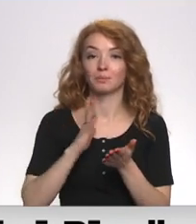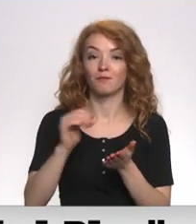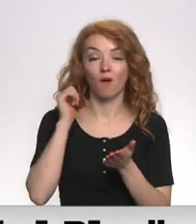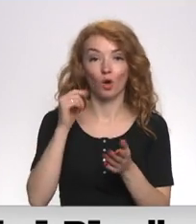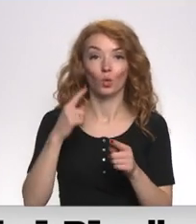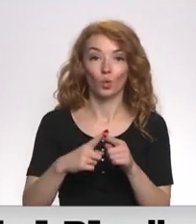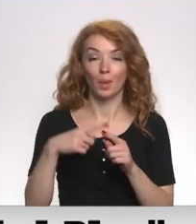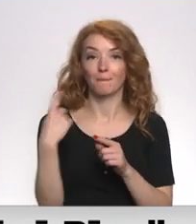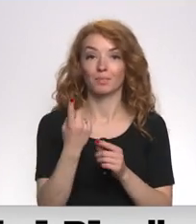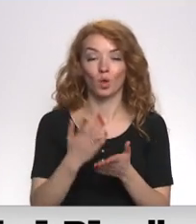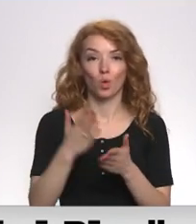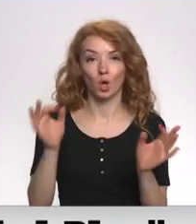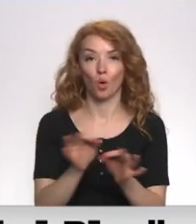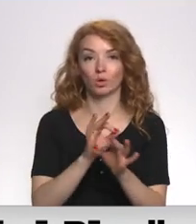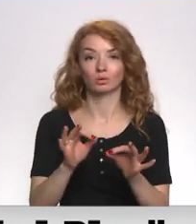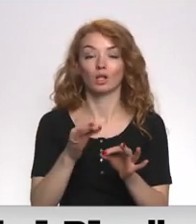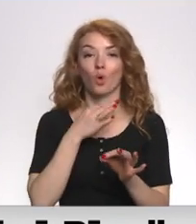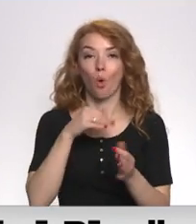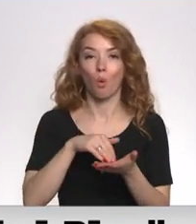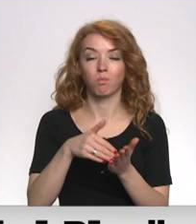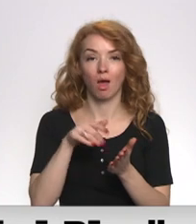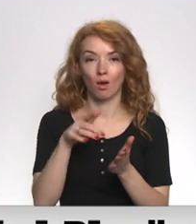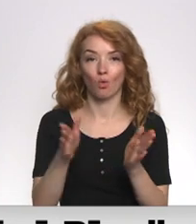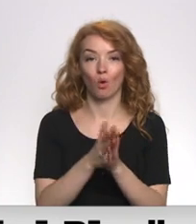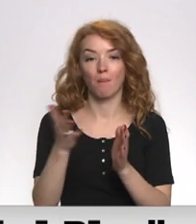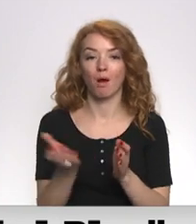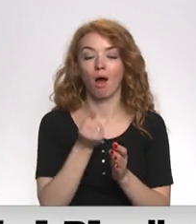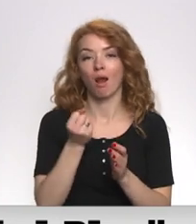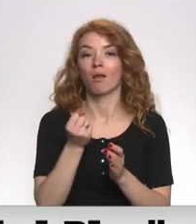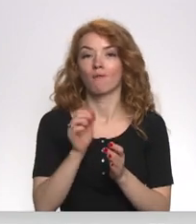godu pirmdien notiks koncerts operā kopā ar Nacionālo simfonisko orķestri.